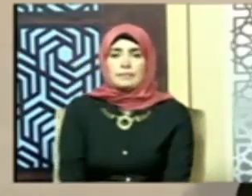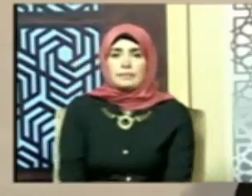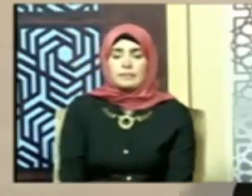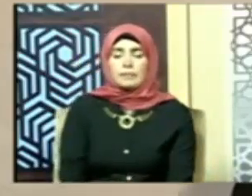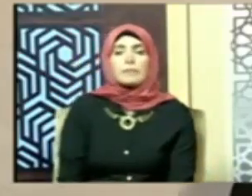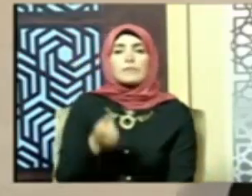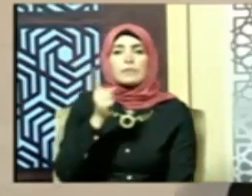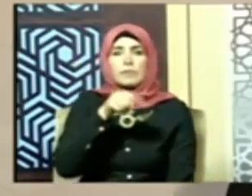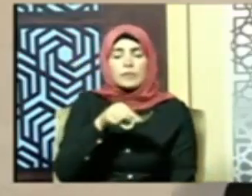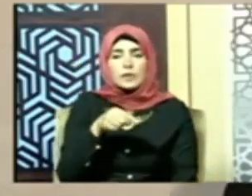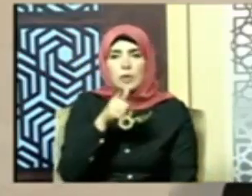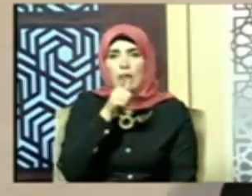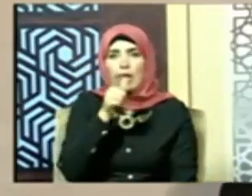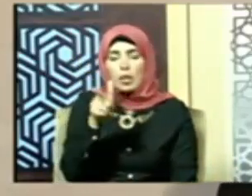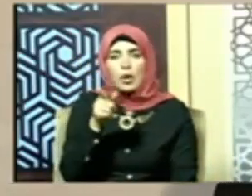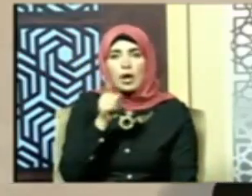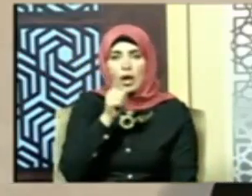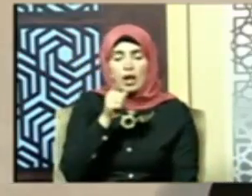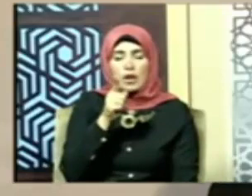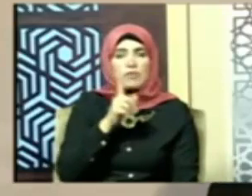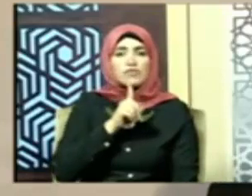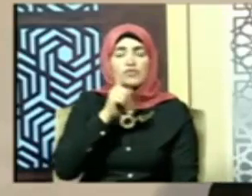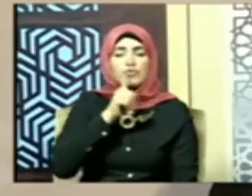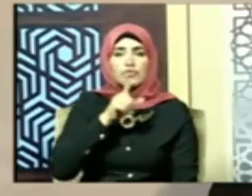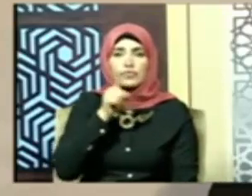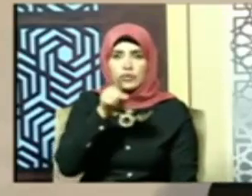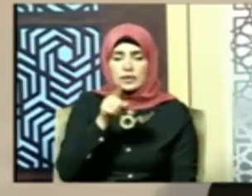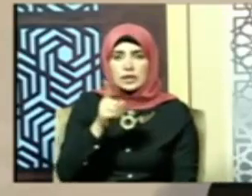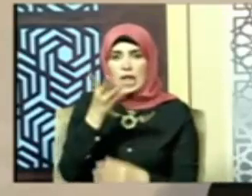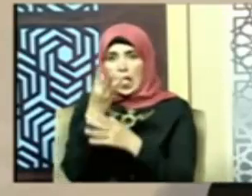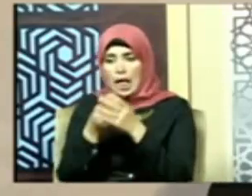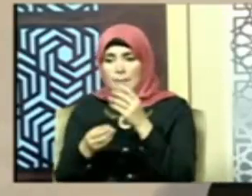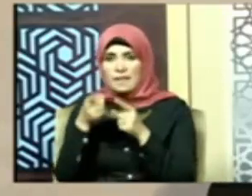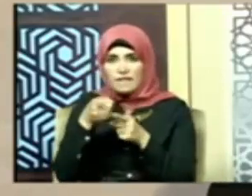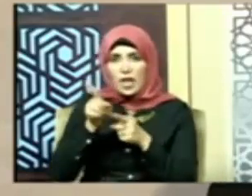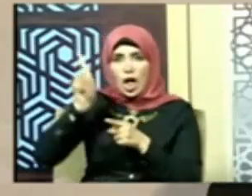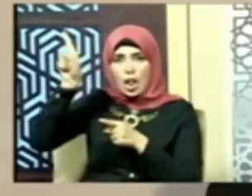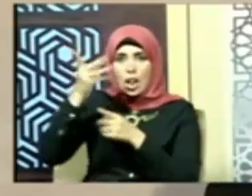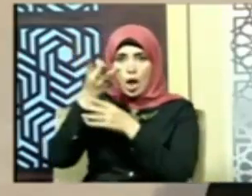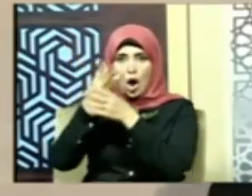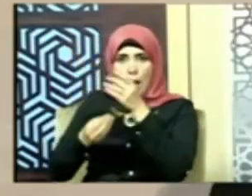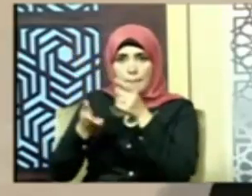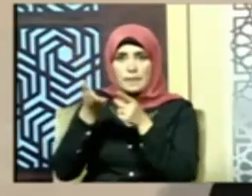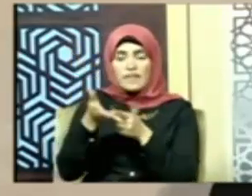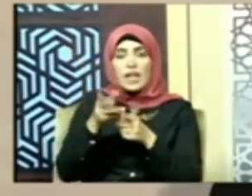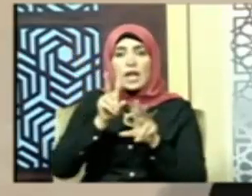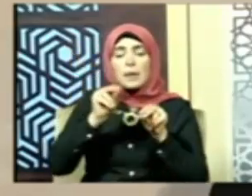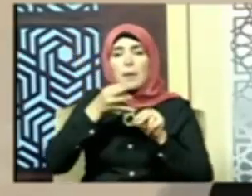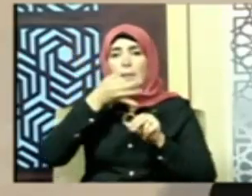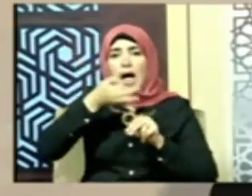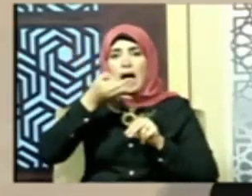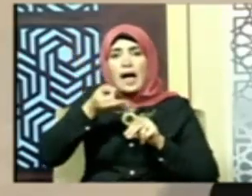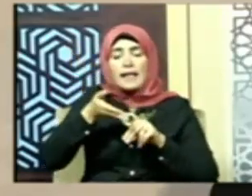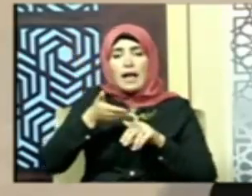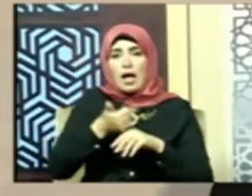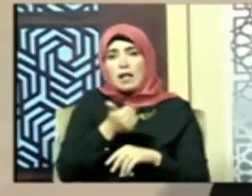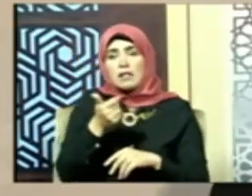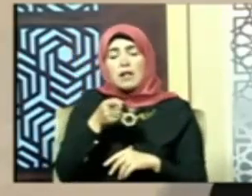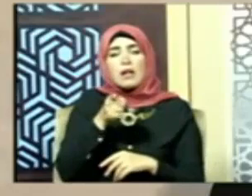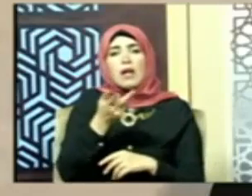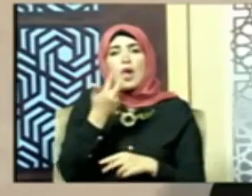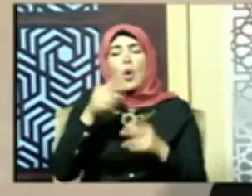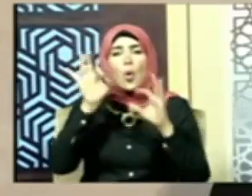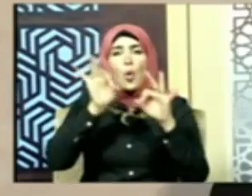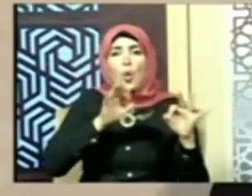ونسبوا لله ما لا يليق به من الولد، كما حكى لنا القرآن الكريم في